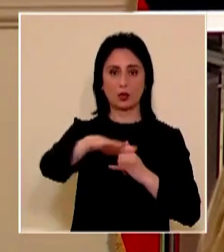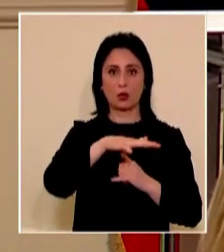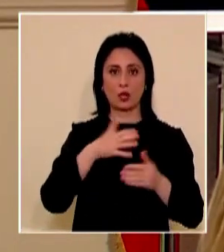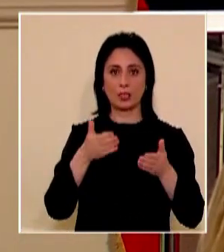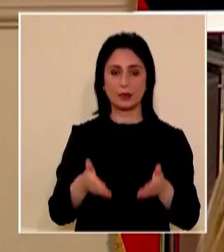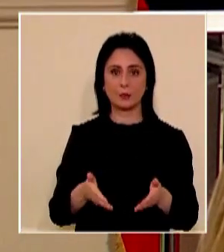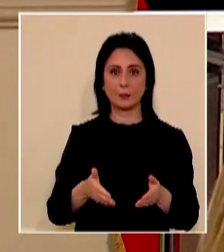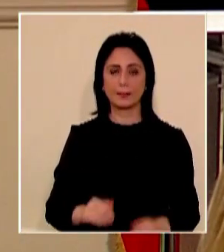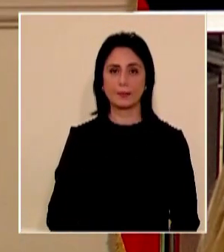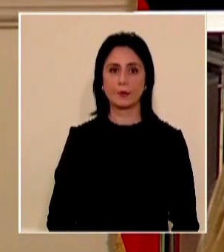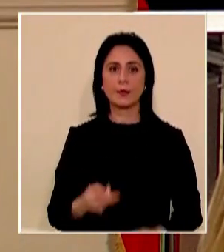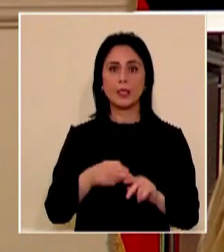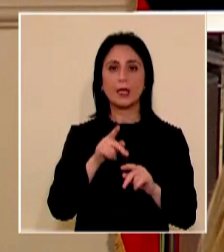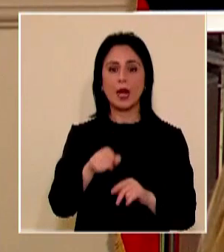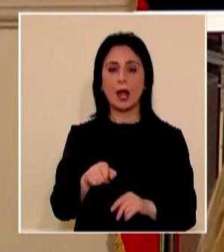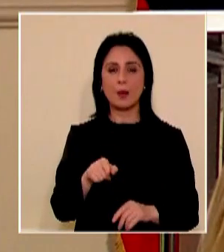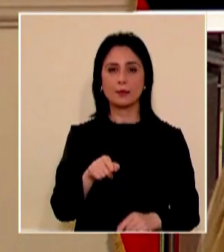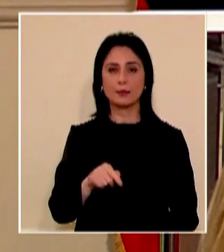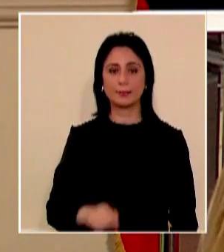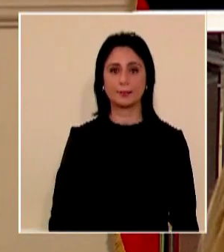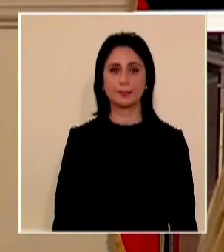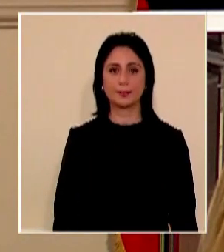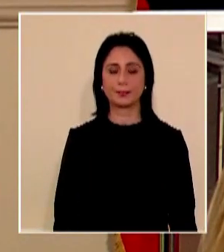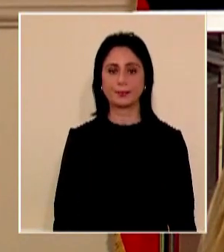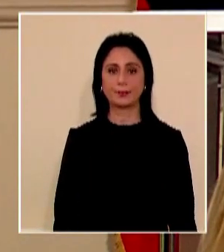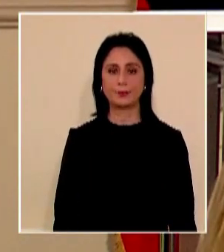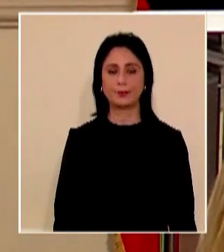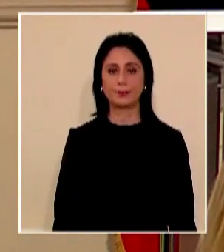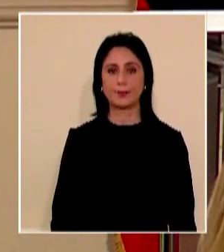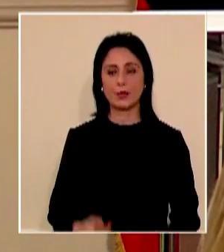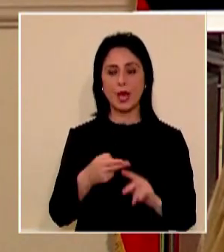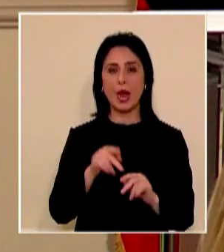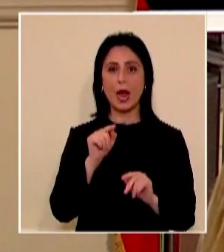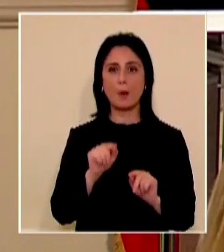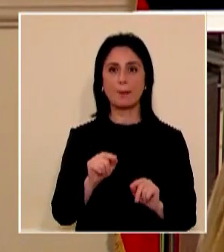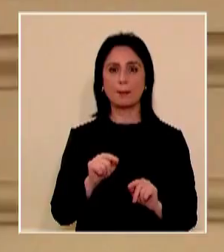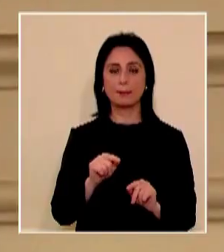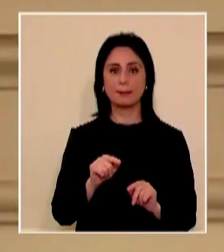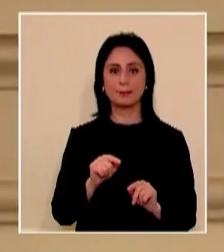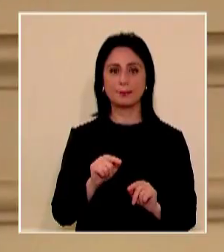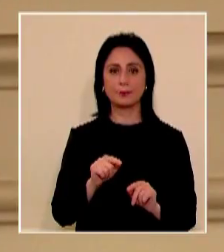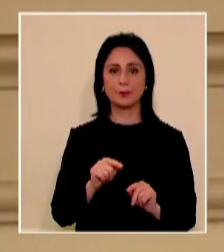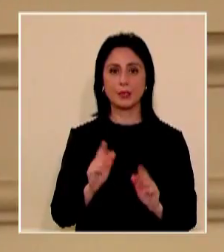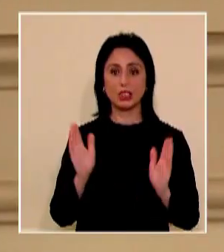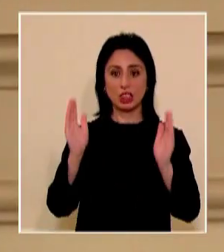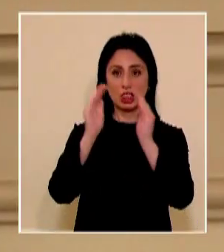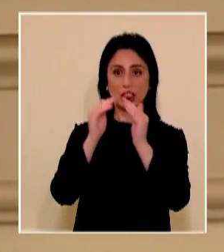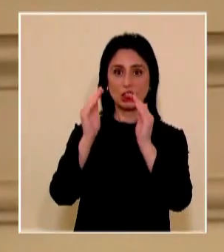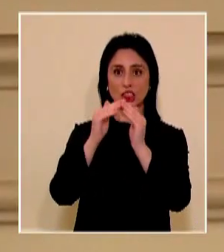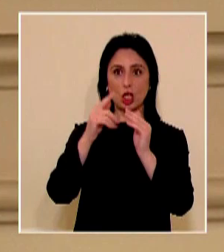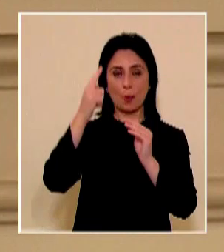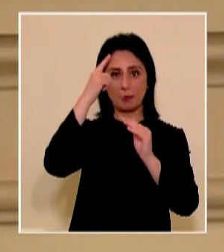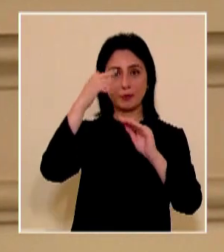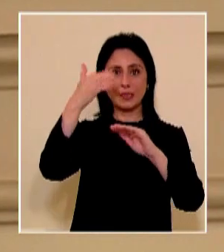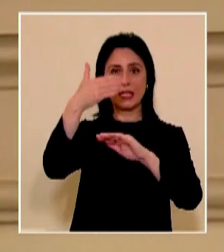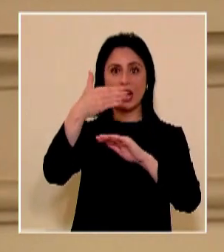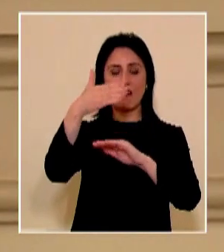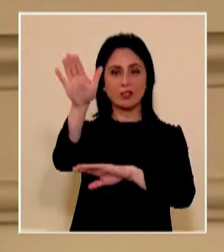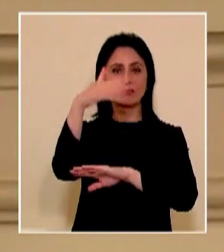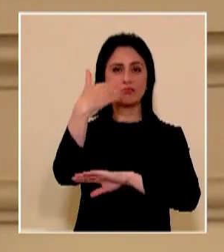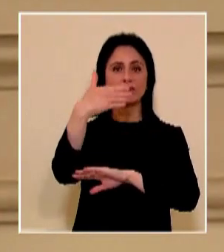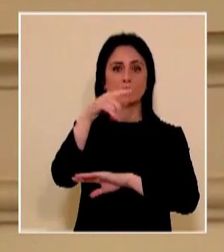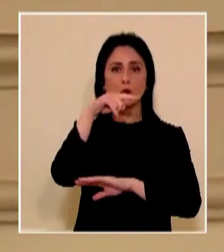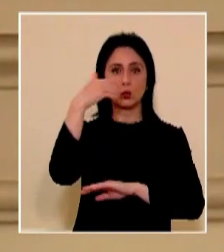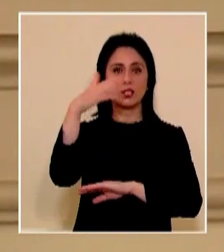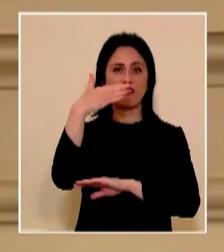nad tymi budynkami powiewa dzisiaj flaga Federacji Rosyjskiej, otwarcie. Rosyjscy żołnierze patrolują